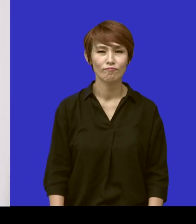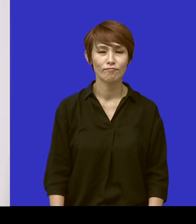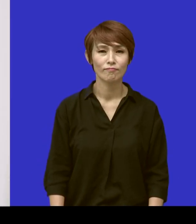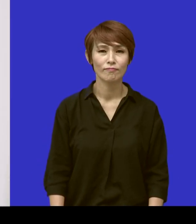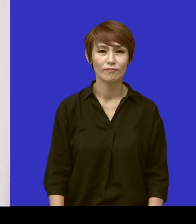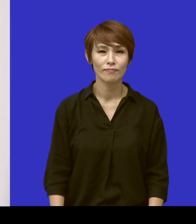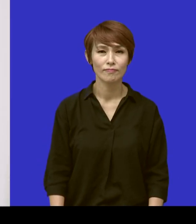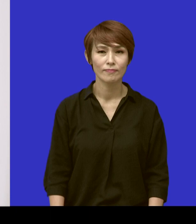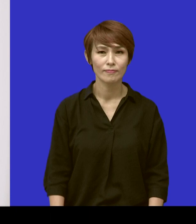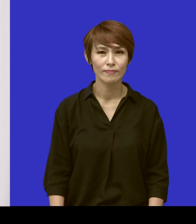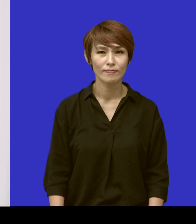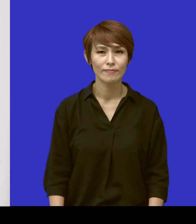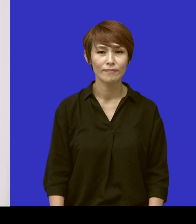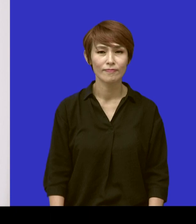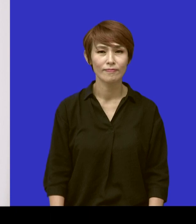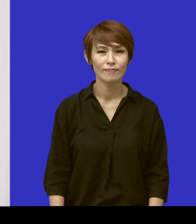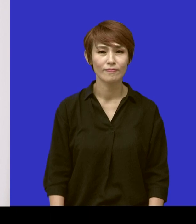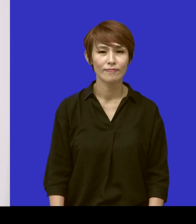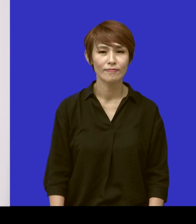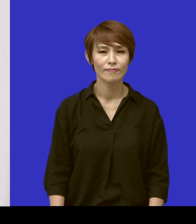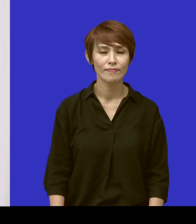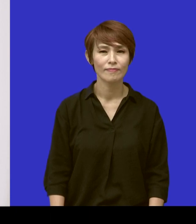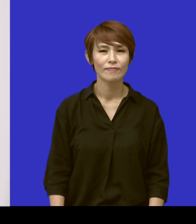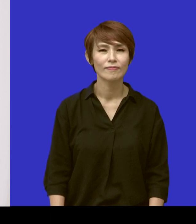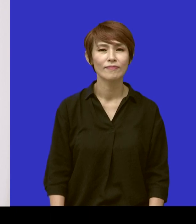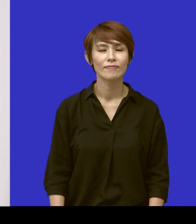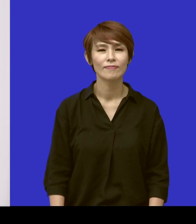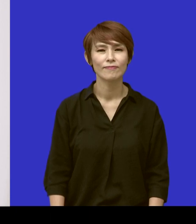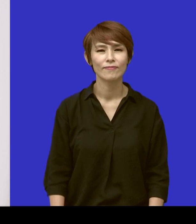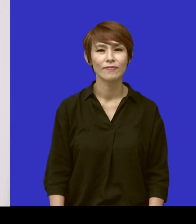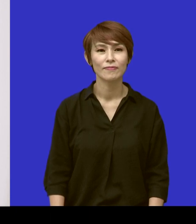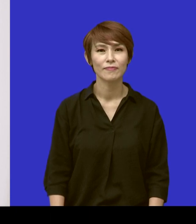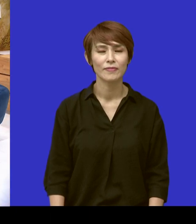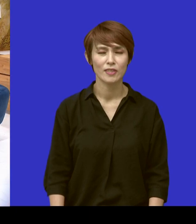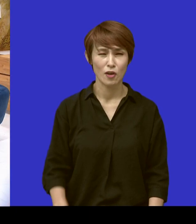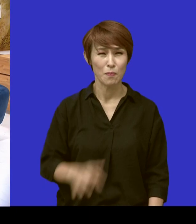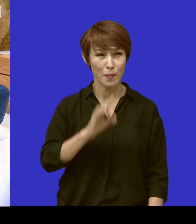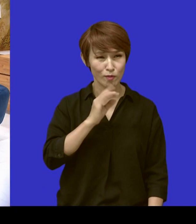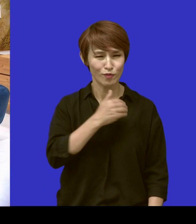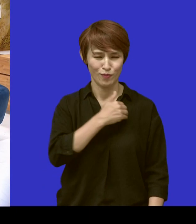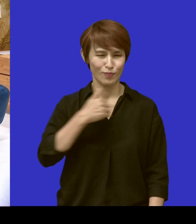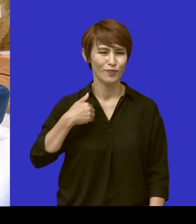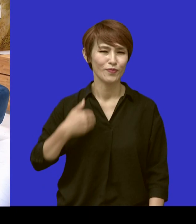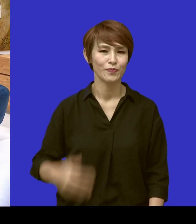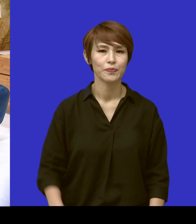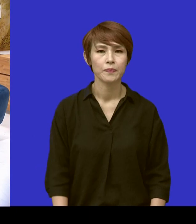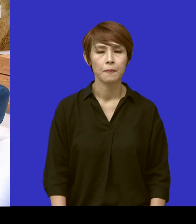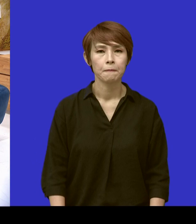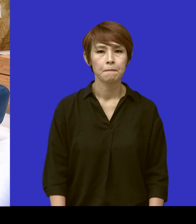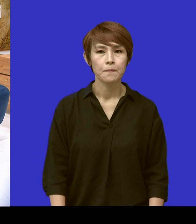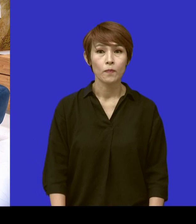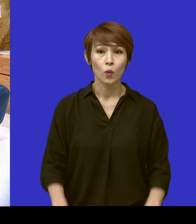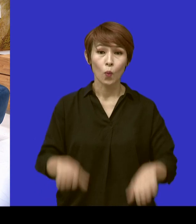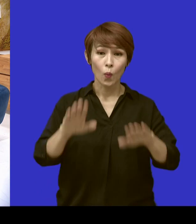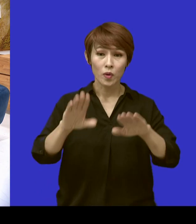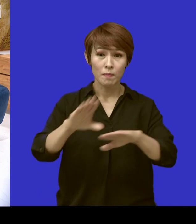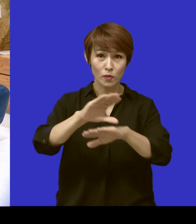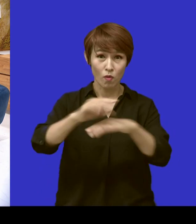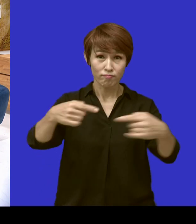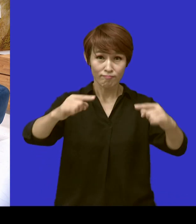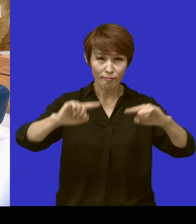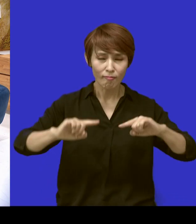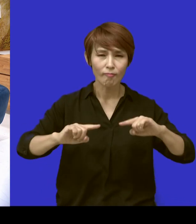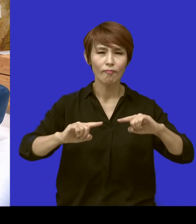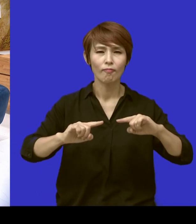그것만으로도 좀 알 수 있지 않을까요? 네. 태경 형제 오늘 방송이 저에게도 굉장히